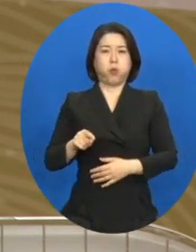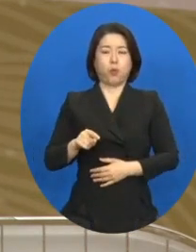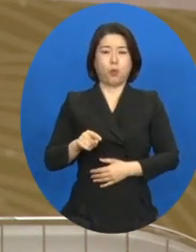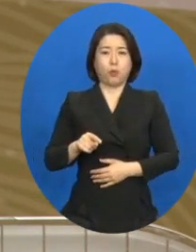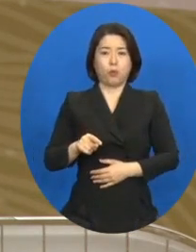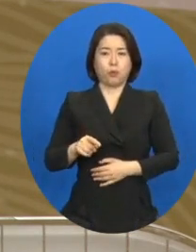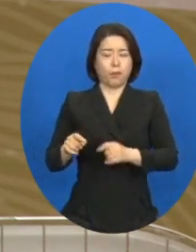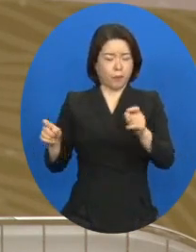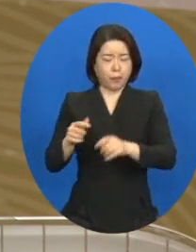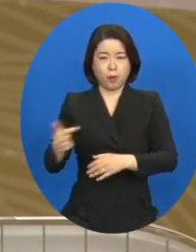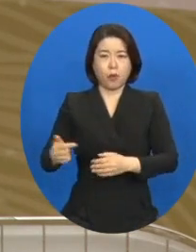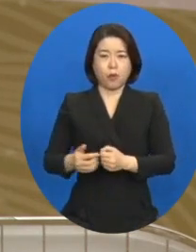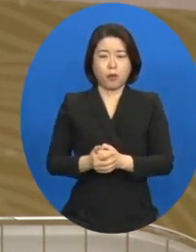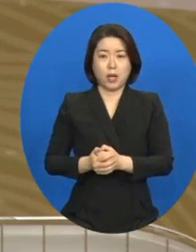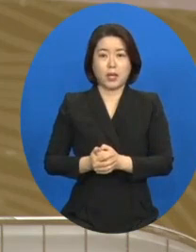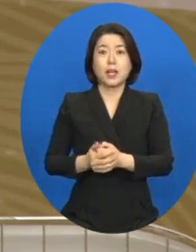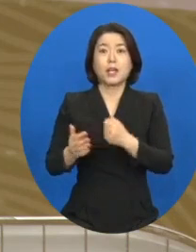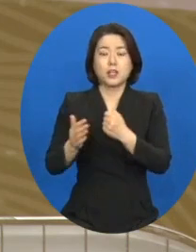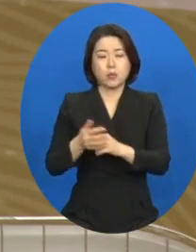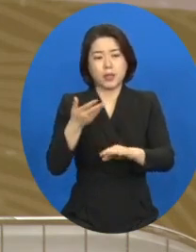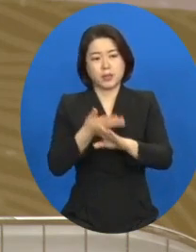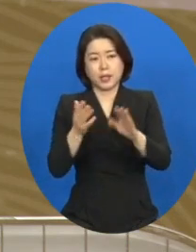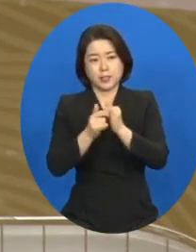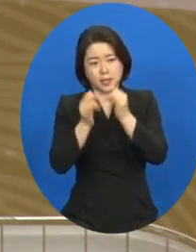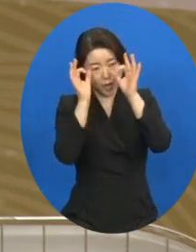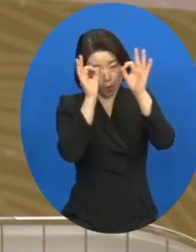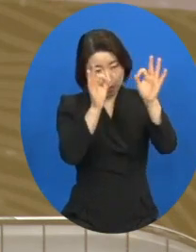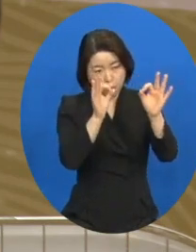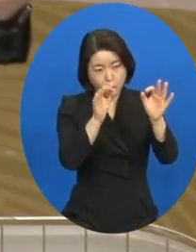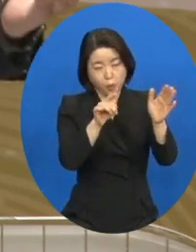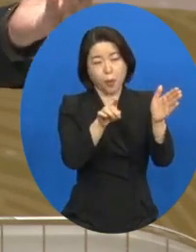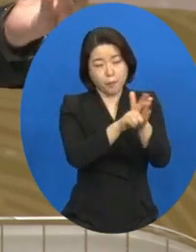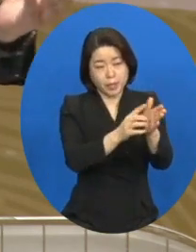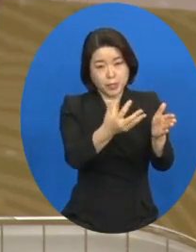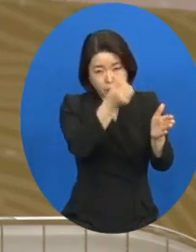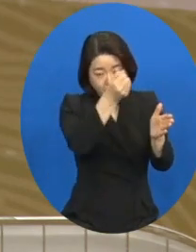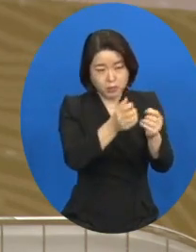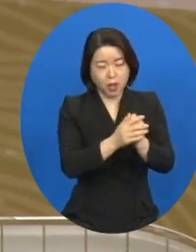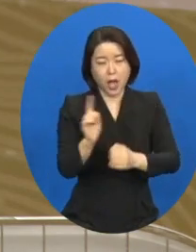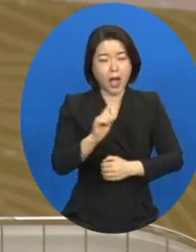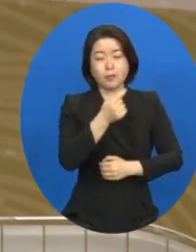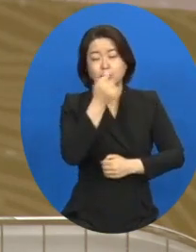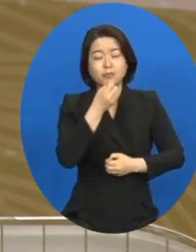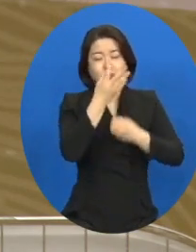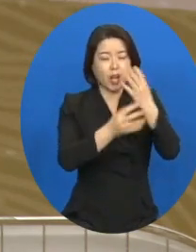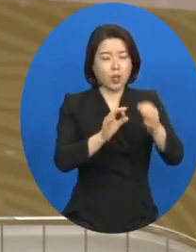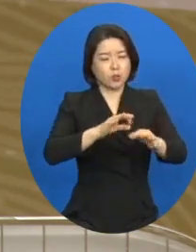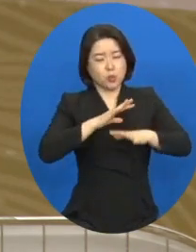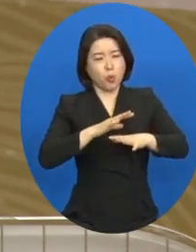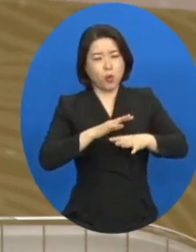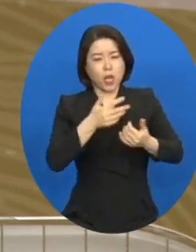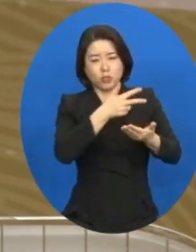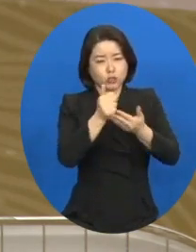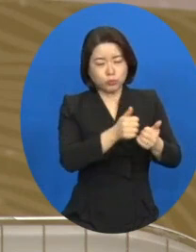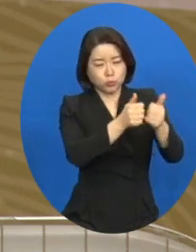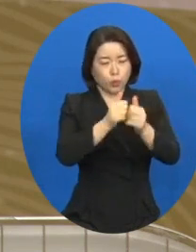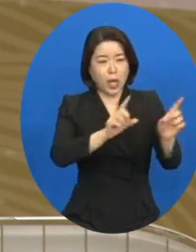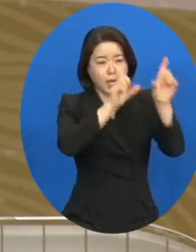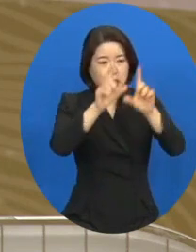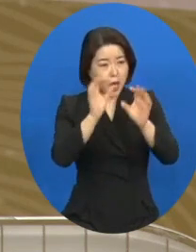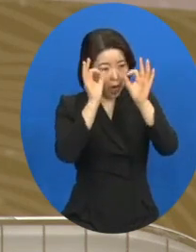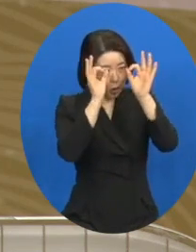여러분, 다른 사람 보고 믿는 믿음, 아무리 그 사람이 큰 간증을 하고 놀라운 주님과 동행하는 삶을